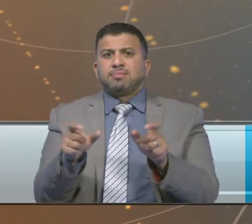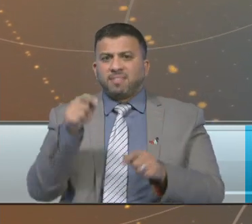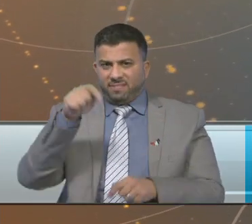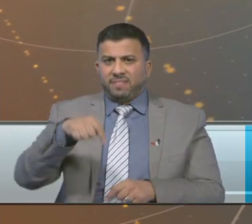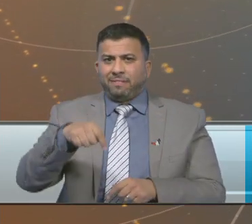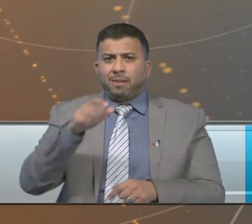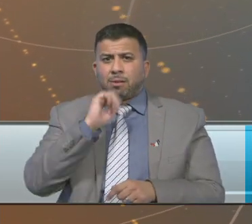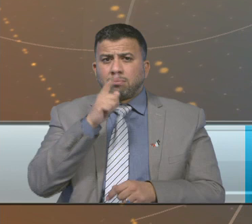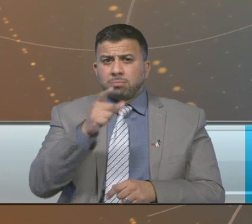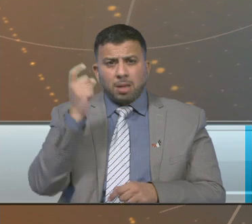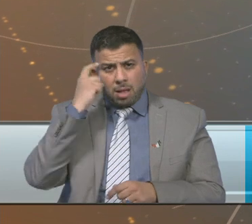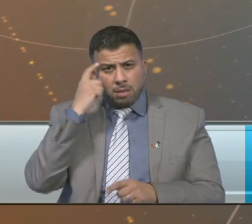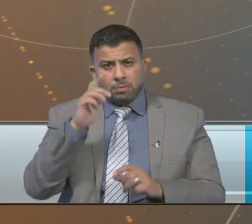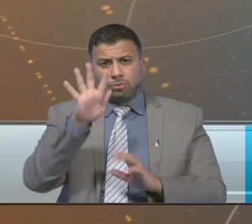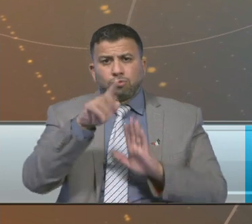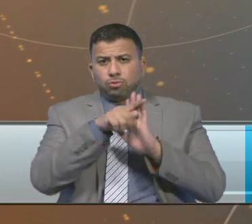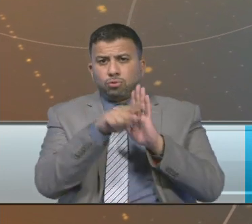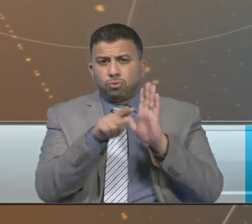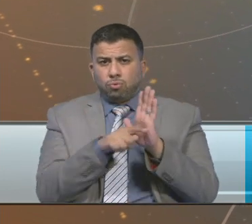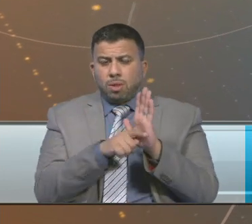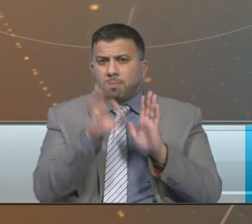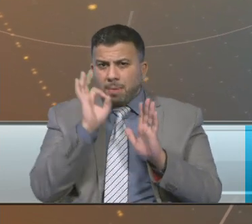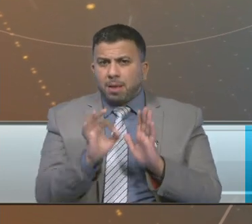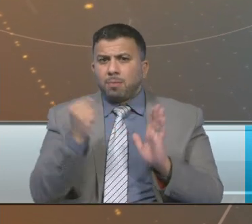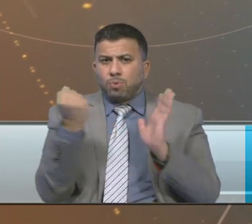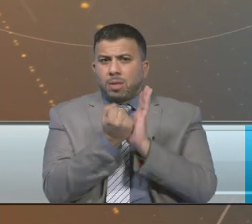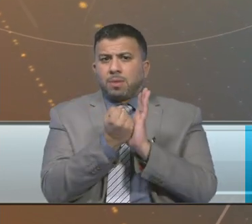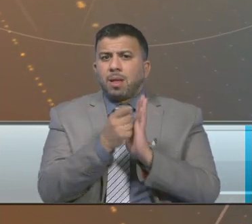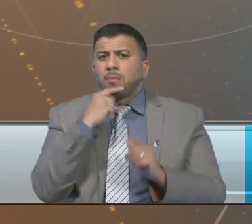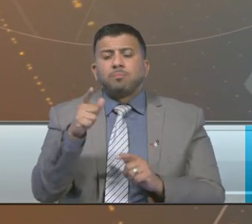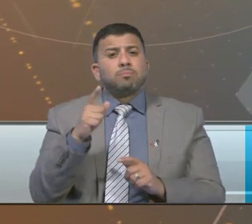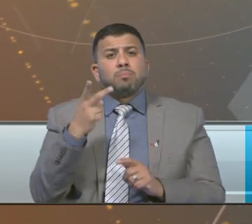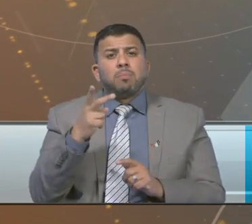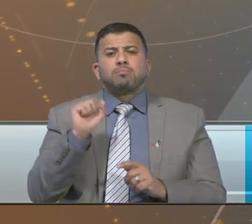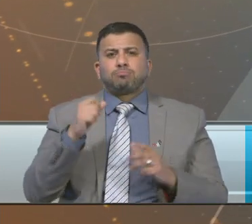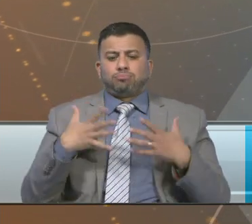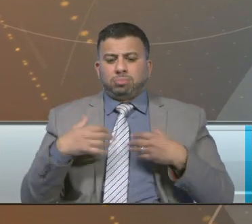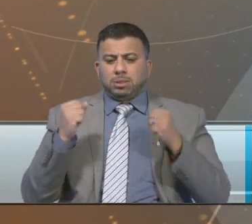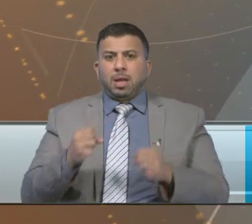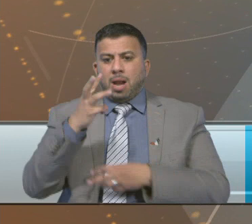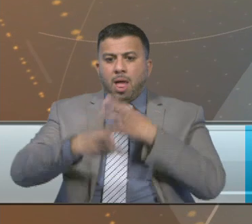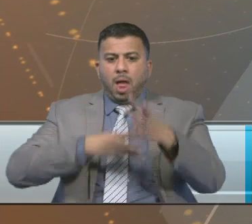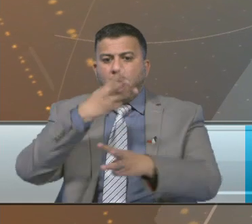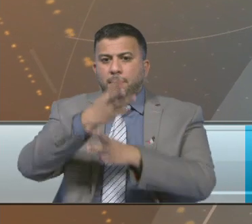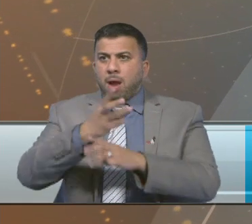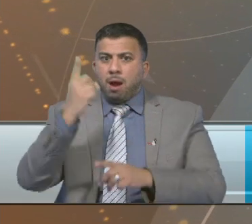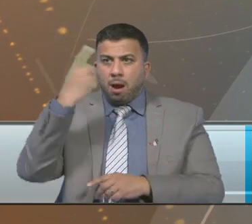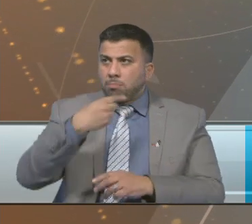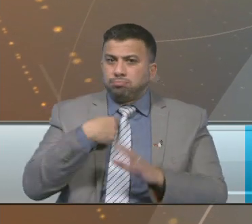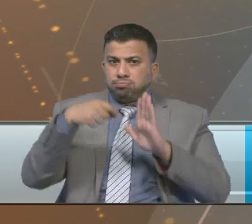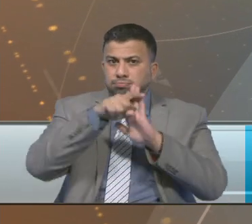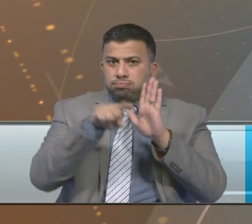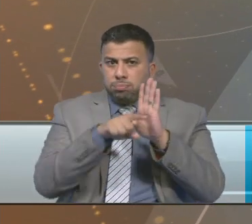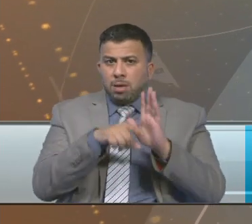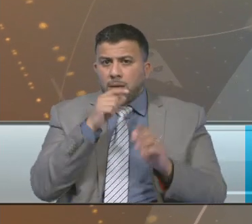اللازمة وفقا للتوصيات العلمية والشروط والمعايير المعتمدة من منظمة الصحة العالمية،